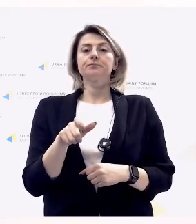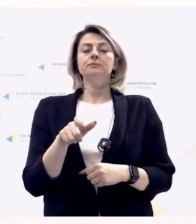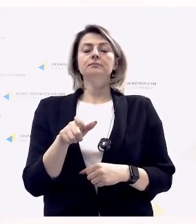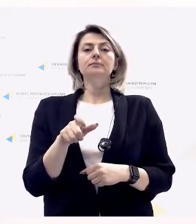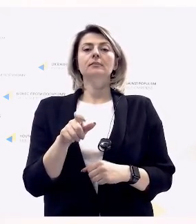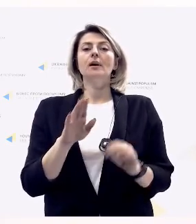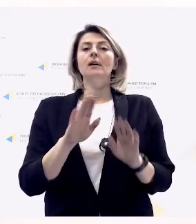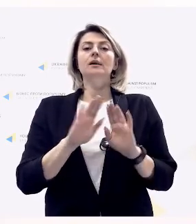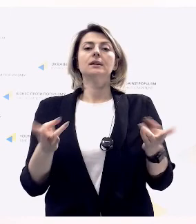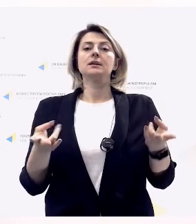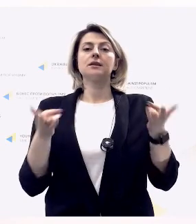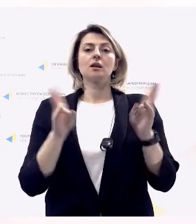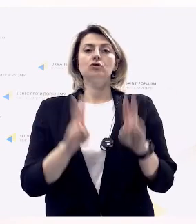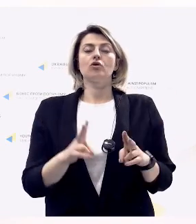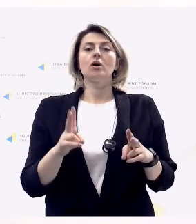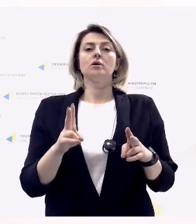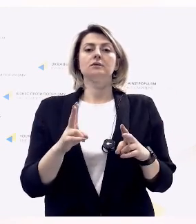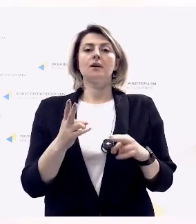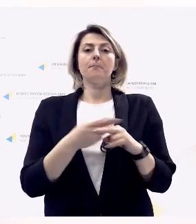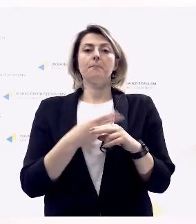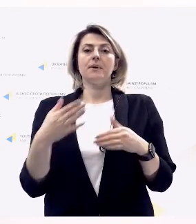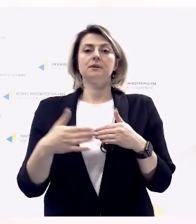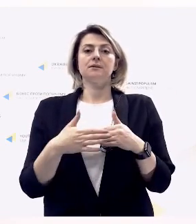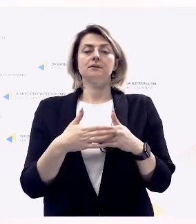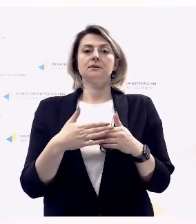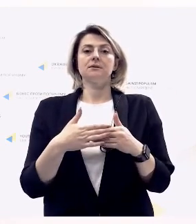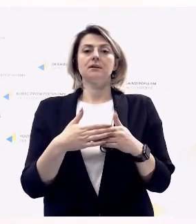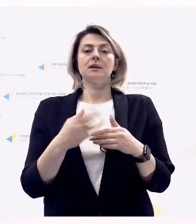не залишаються безкарними